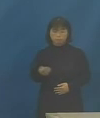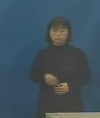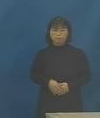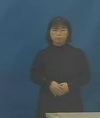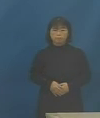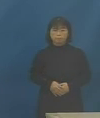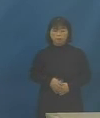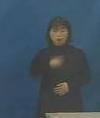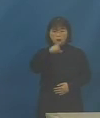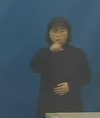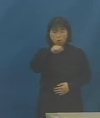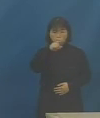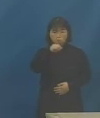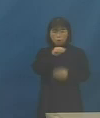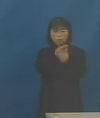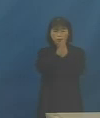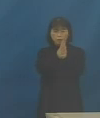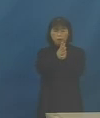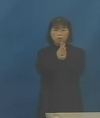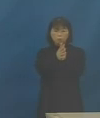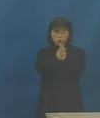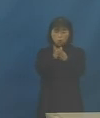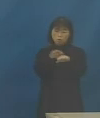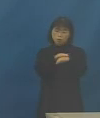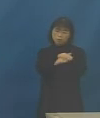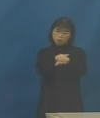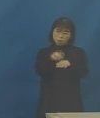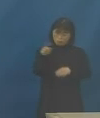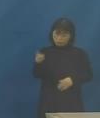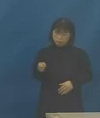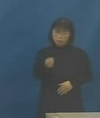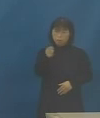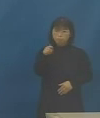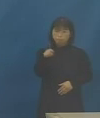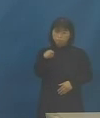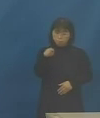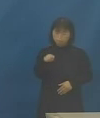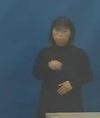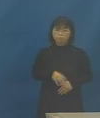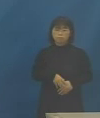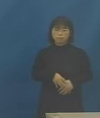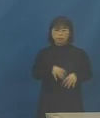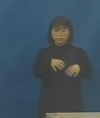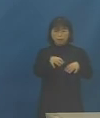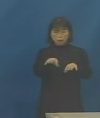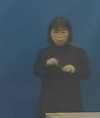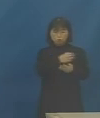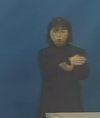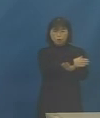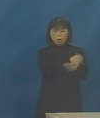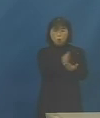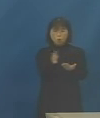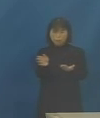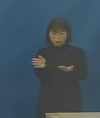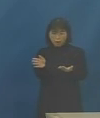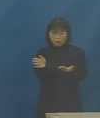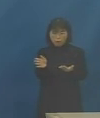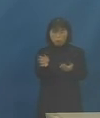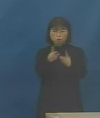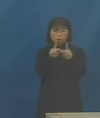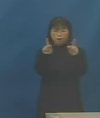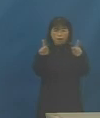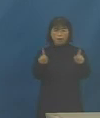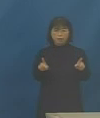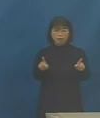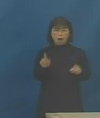鳥取県の方のあの貴重な自然という意味で生物多様性という課題がござい